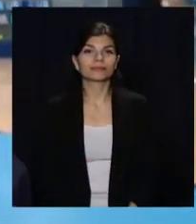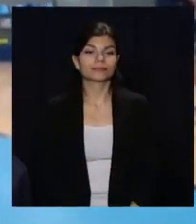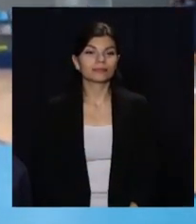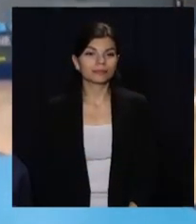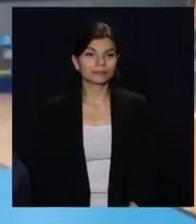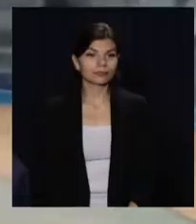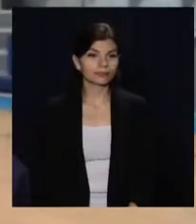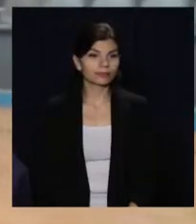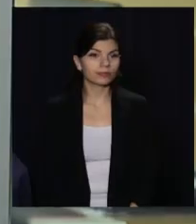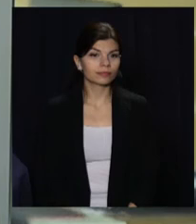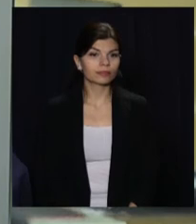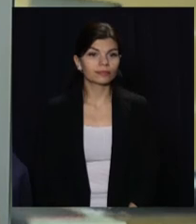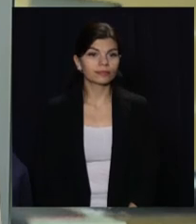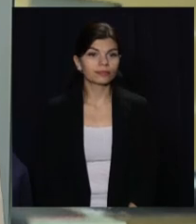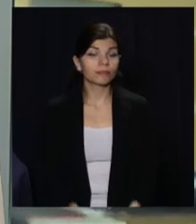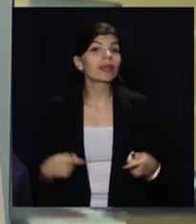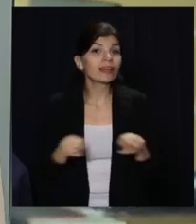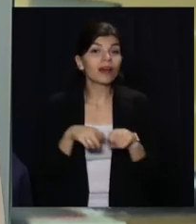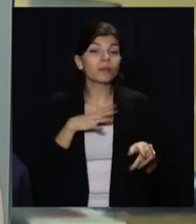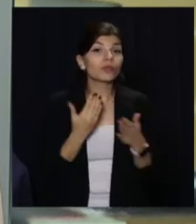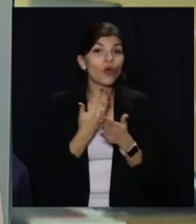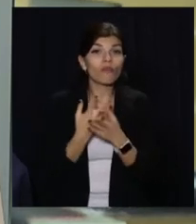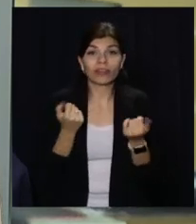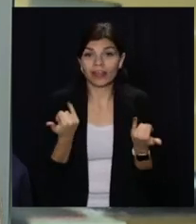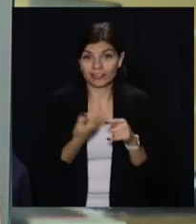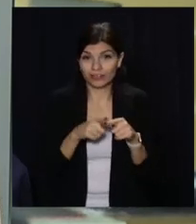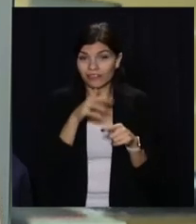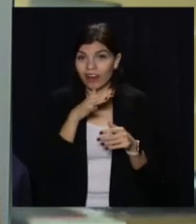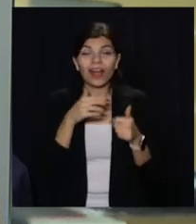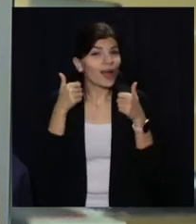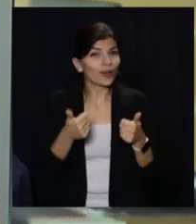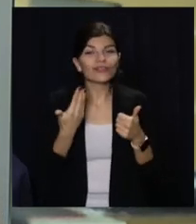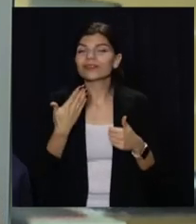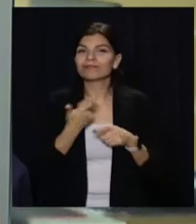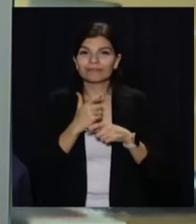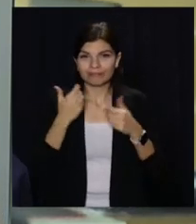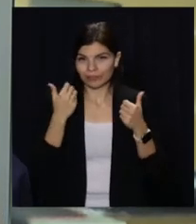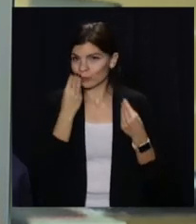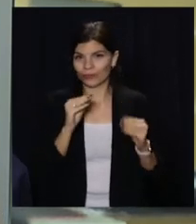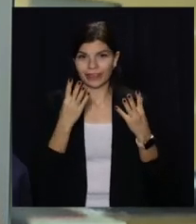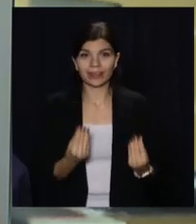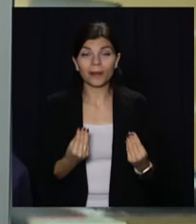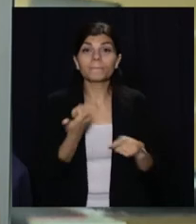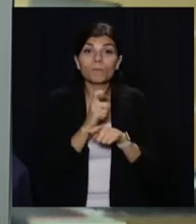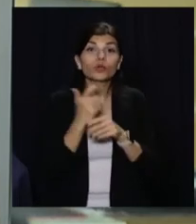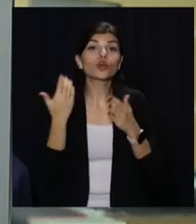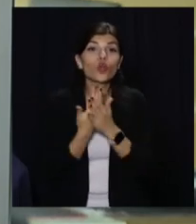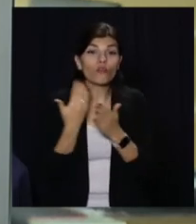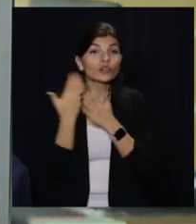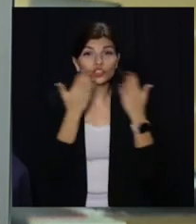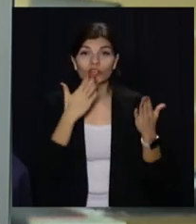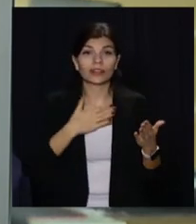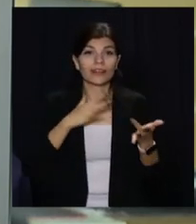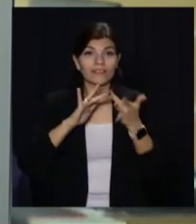телеканал «Відкритий». Такими були новини на цю годину. Вдалого та яскравого вам дня. Більше новин читайте на нашому